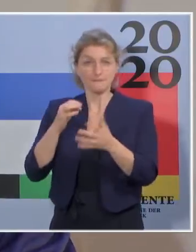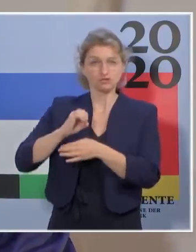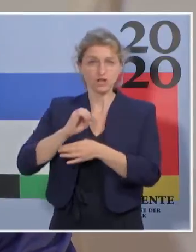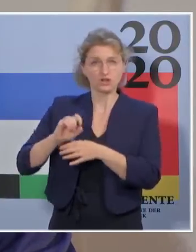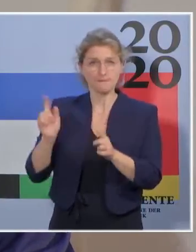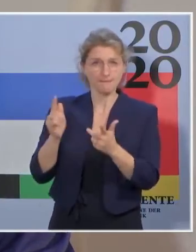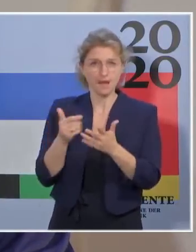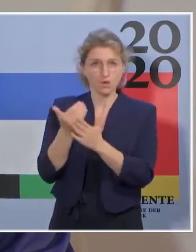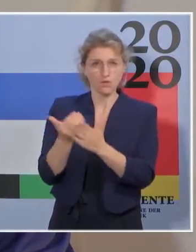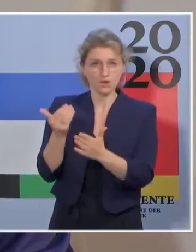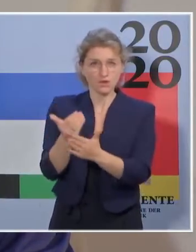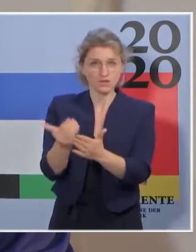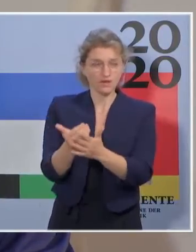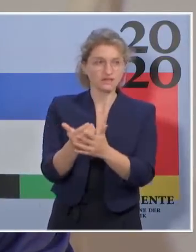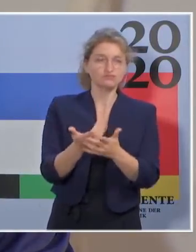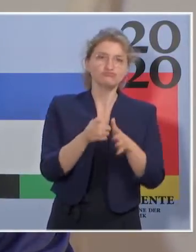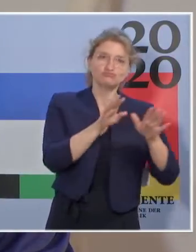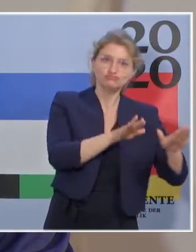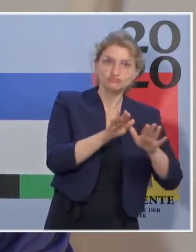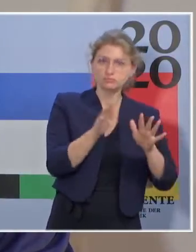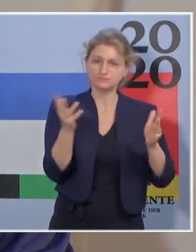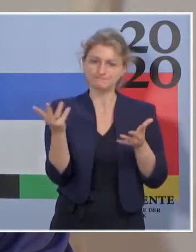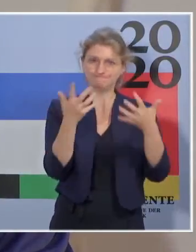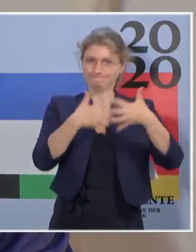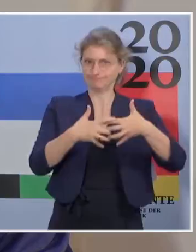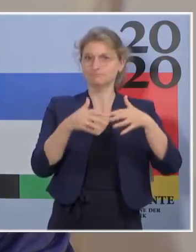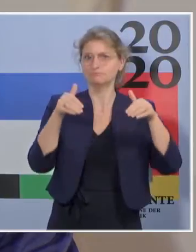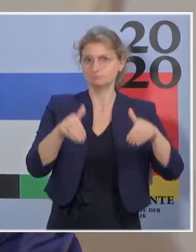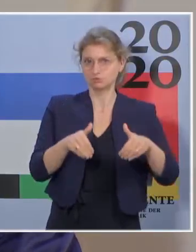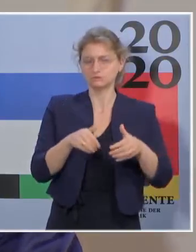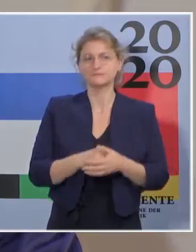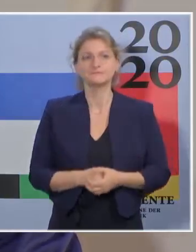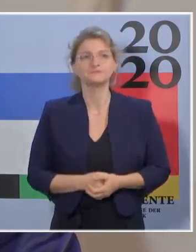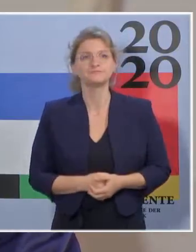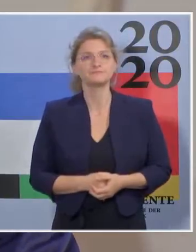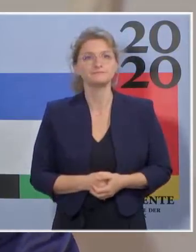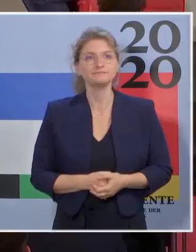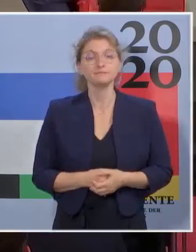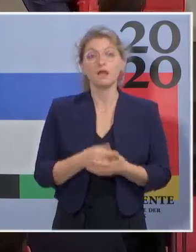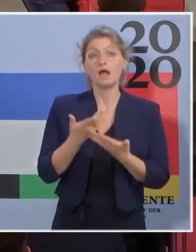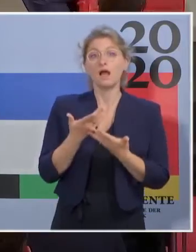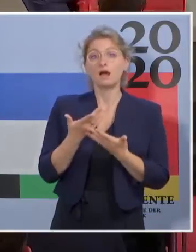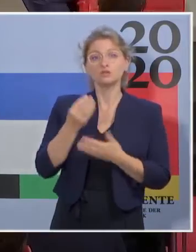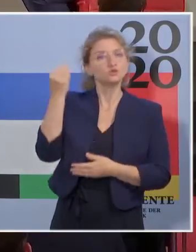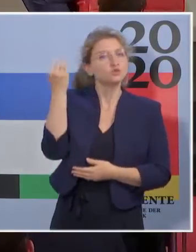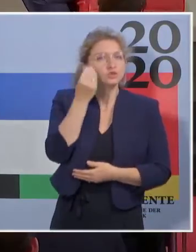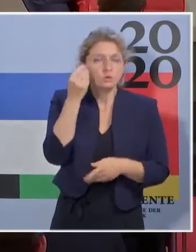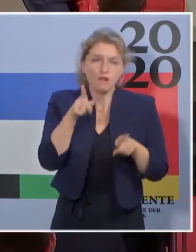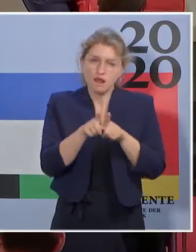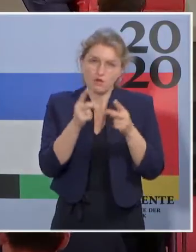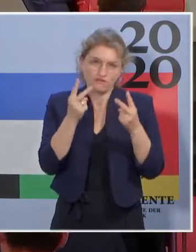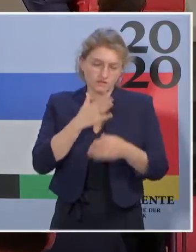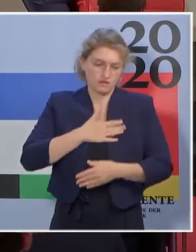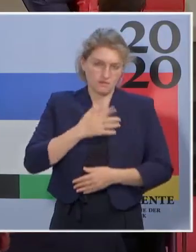Bundesministerin Edtstadler hat das auch in ihren Begrüßungsworten angesprochen. Schulden, ganz, ganz wesentlich aus